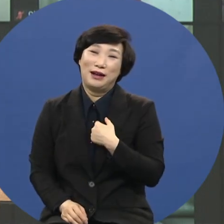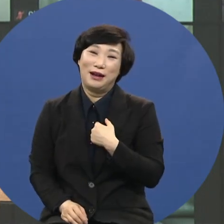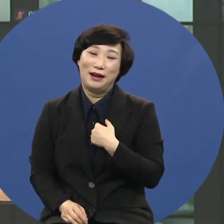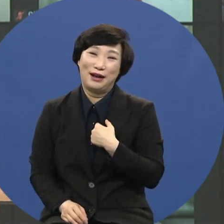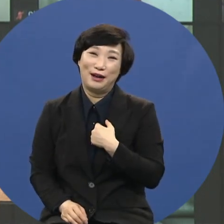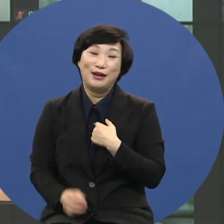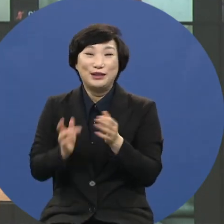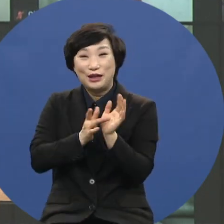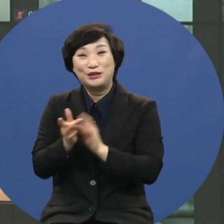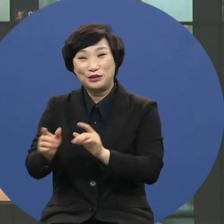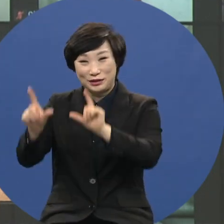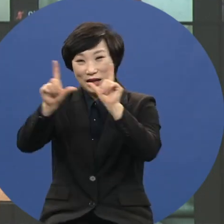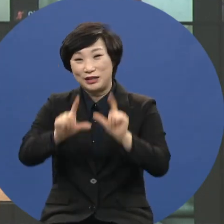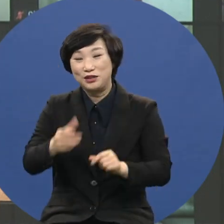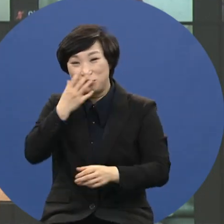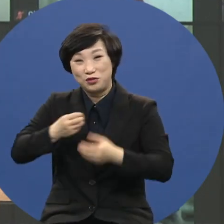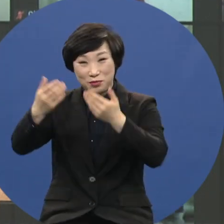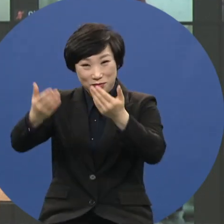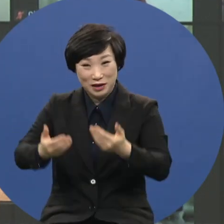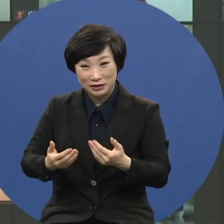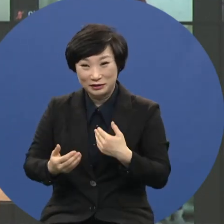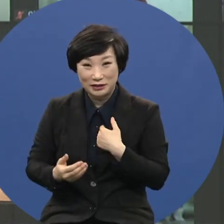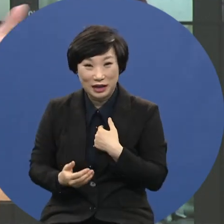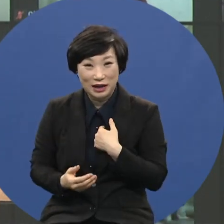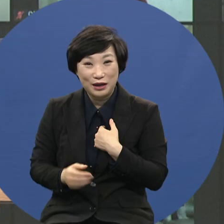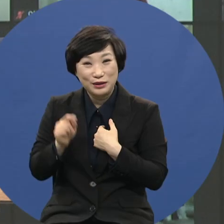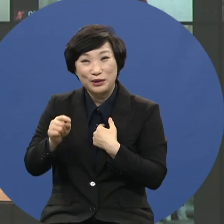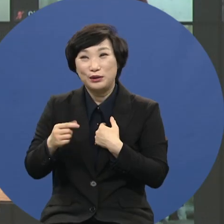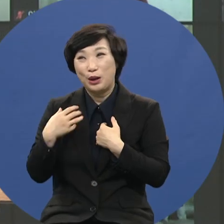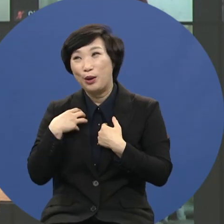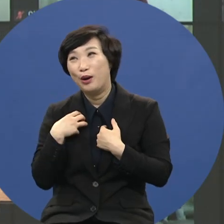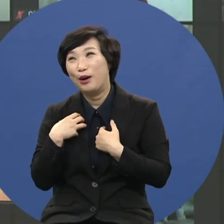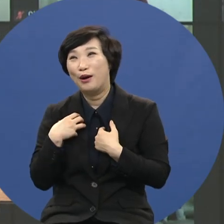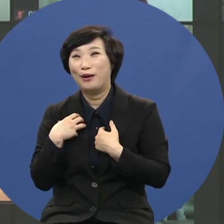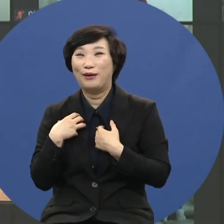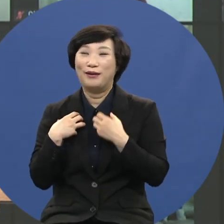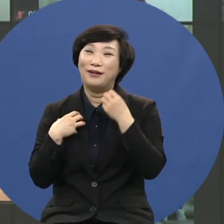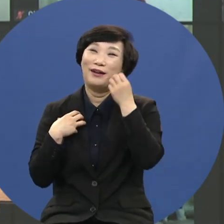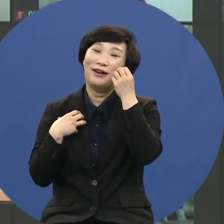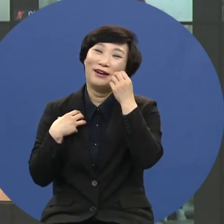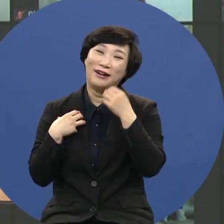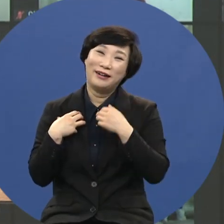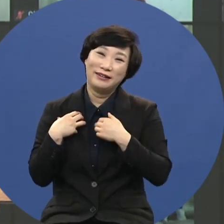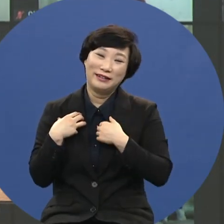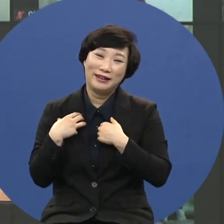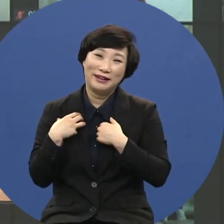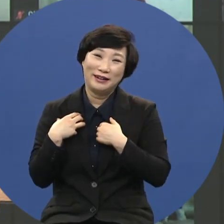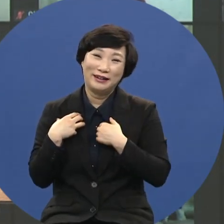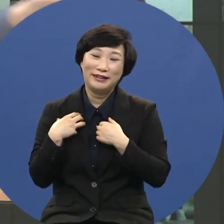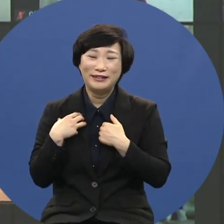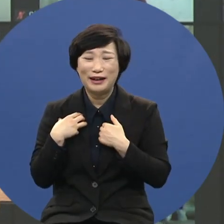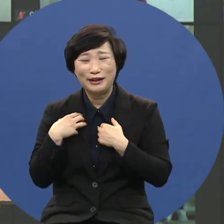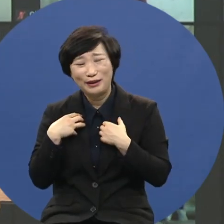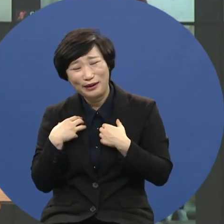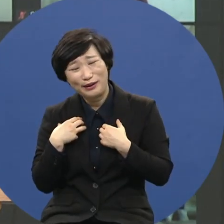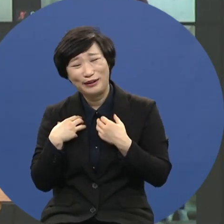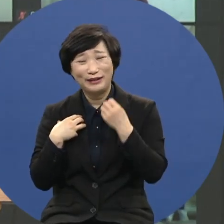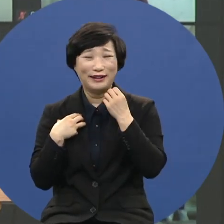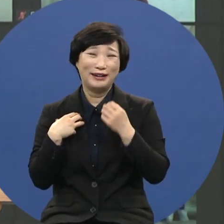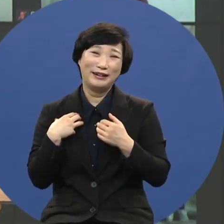예수로 살게 하는 축복, 응? 이걸 어떻게 감당이 되는가? 응? 어떻게 우리가 감당이